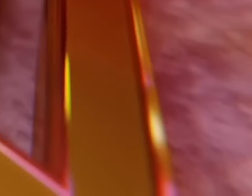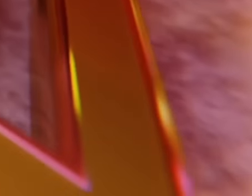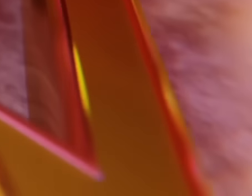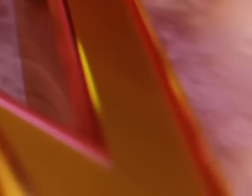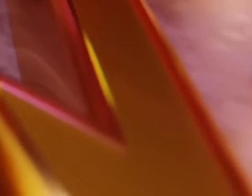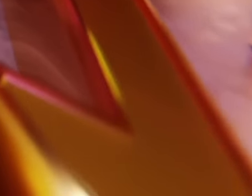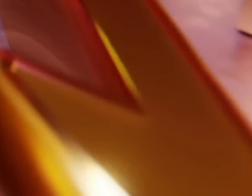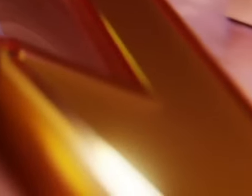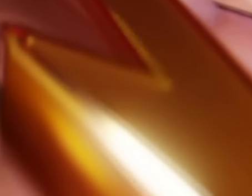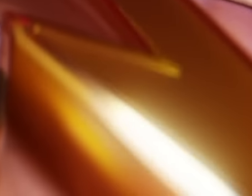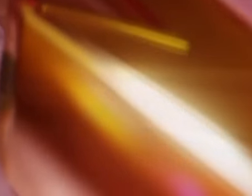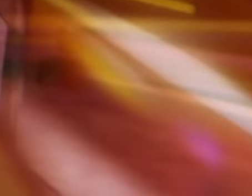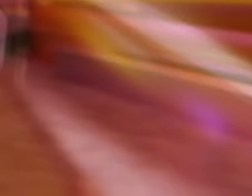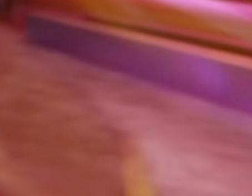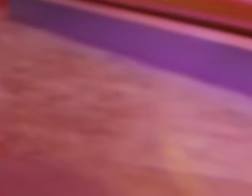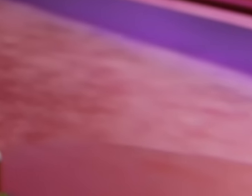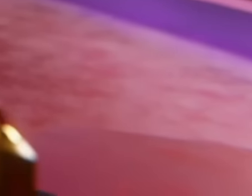هُجَّتَيْنِ يَا